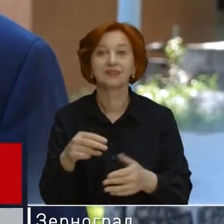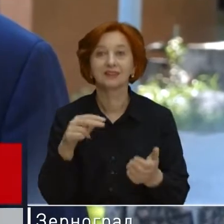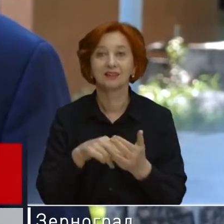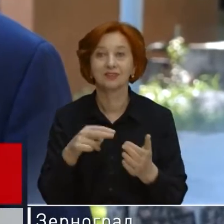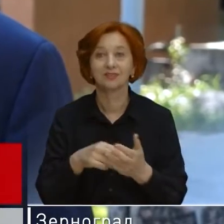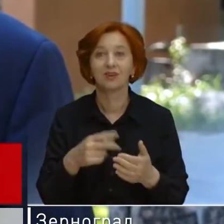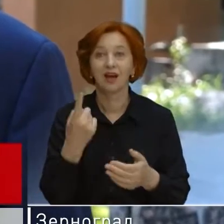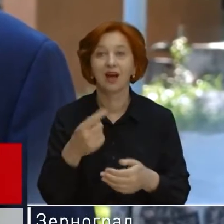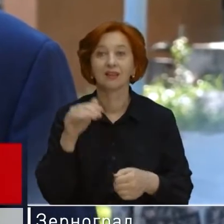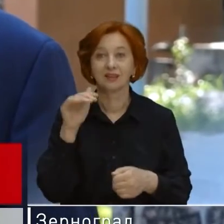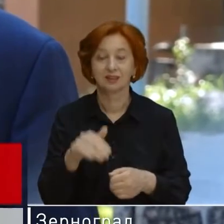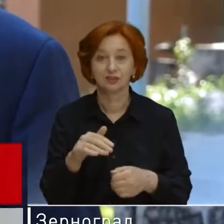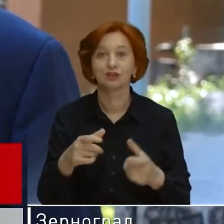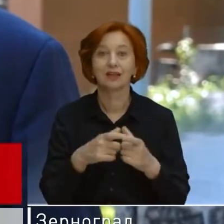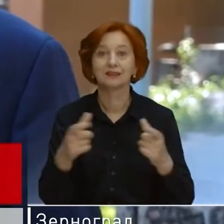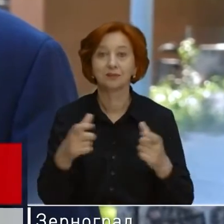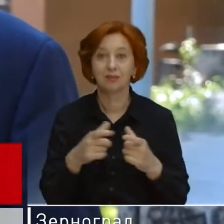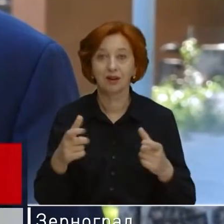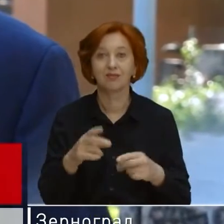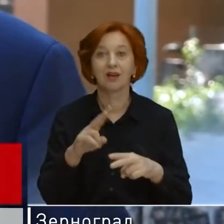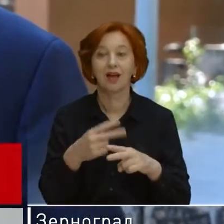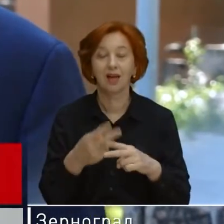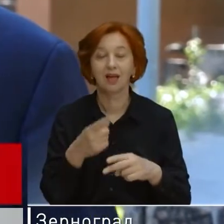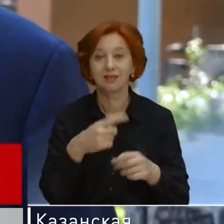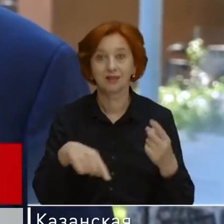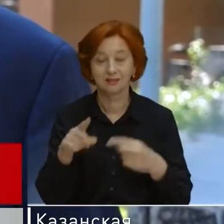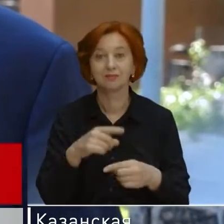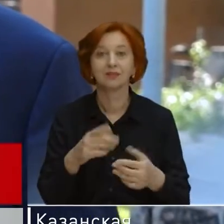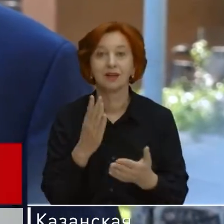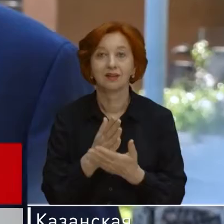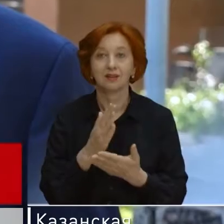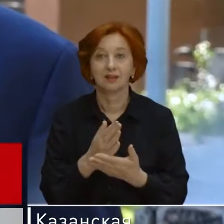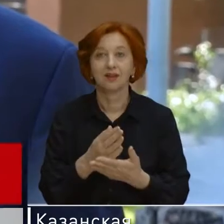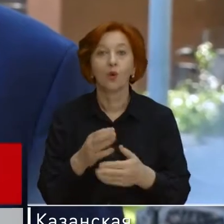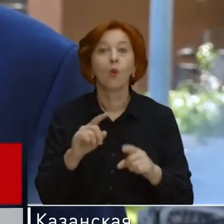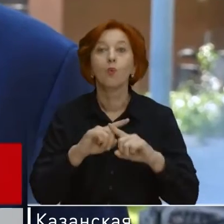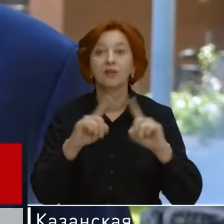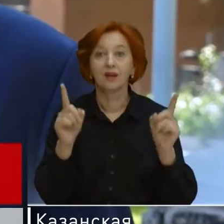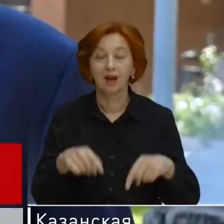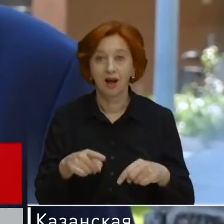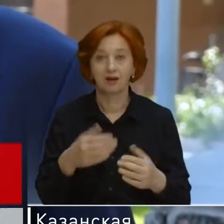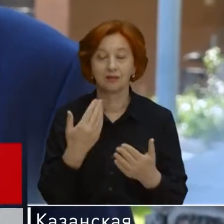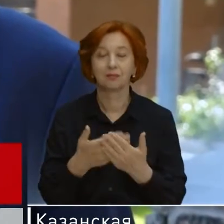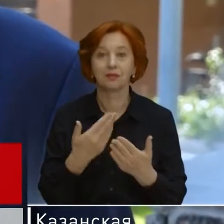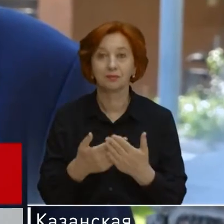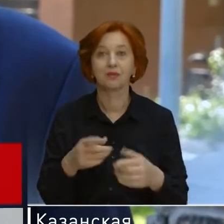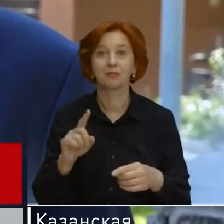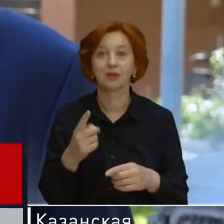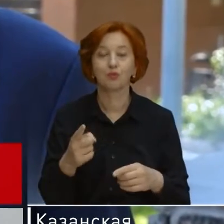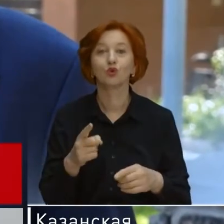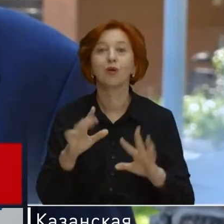составляет 1000 экземпляров. Спецштемпель, он является очень таким уникальным предметом, потому что на